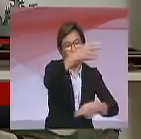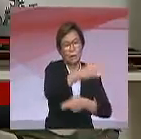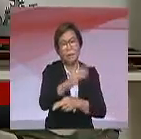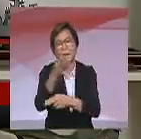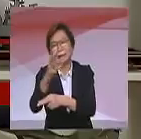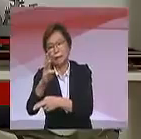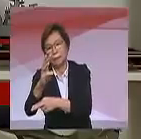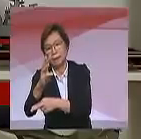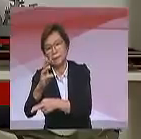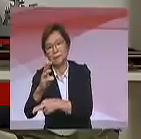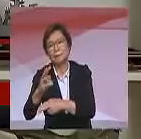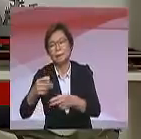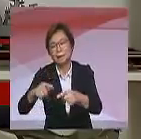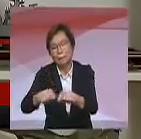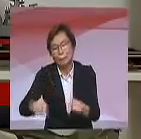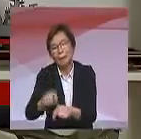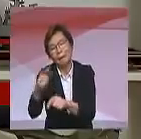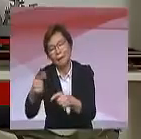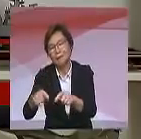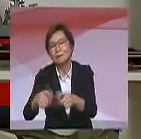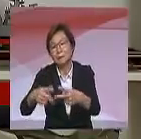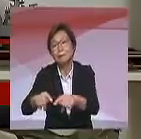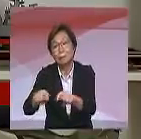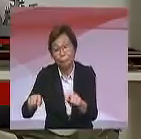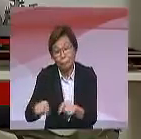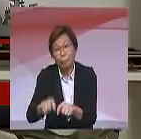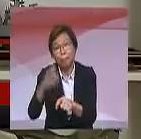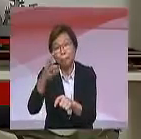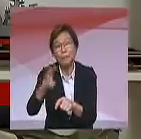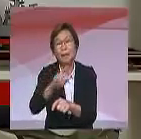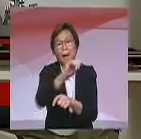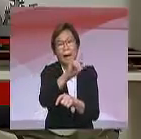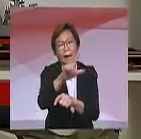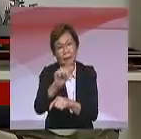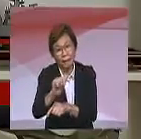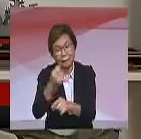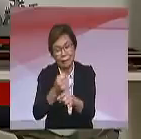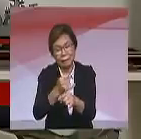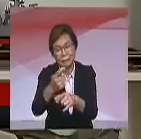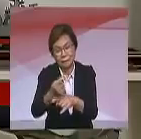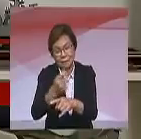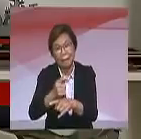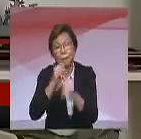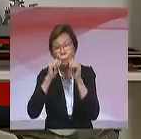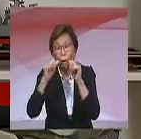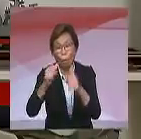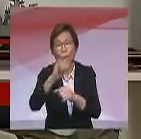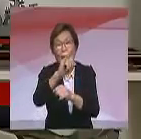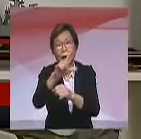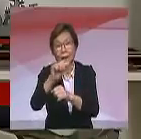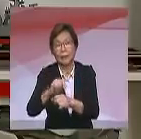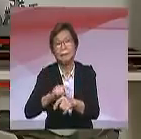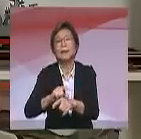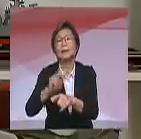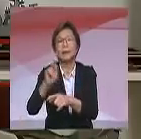premis. Premis lain termasuk ILA iaitu Institut Latihan Awam dan juga institusi